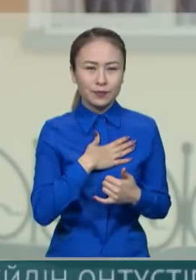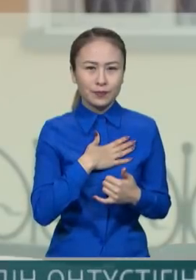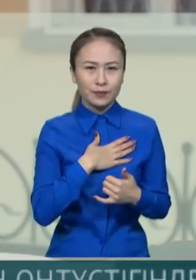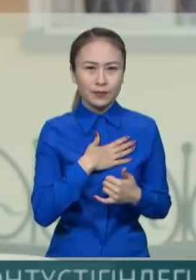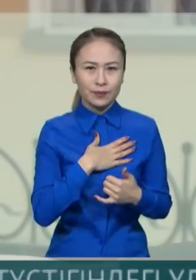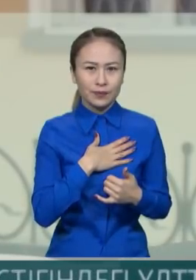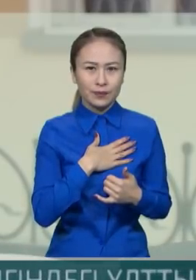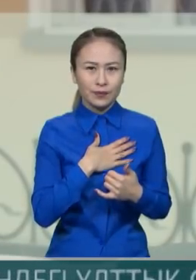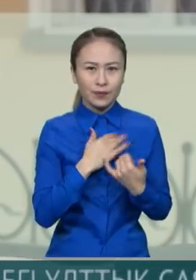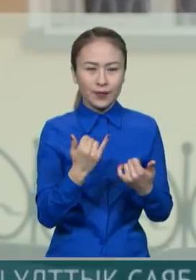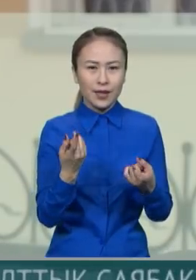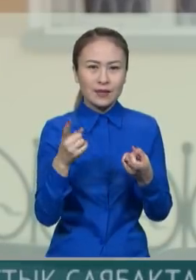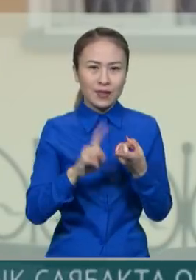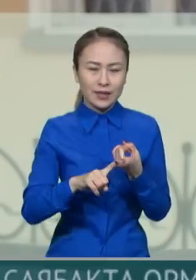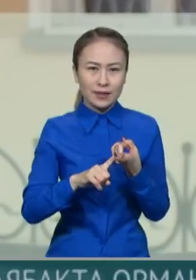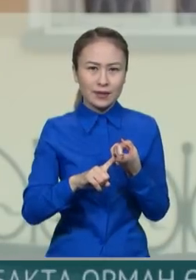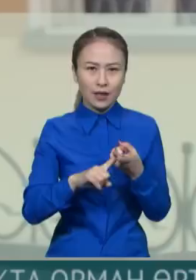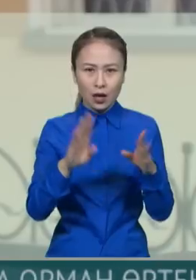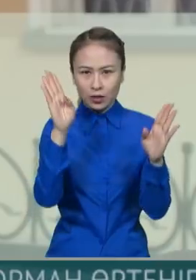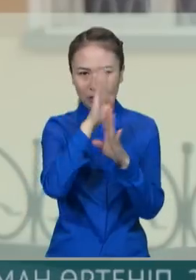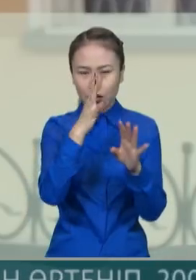циклонның шығуынан, циклонмен байланысқан жылы